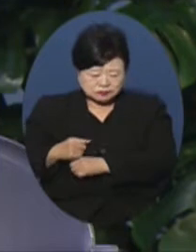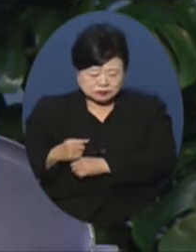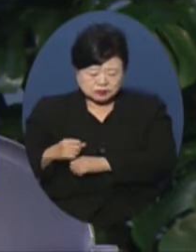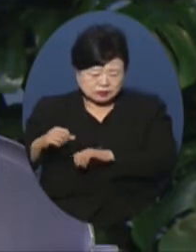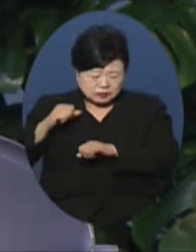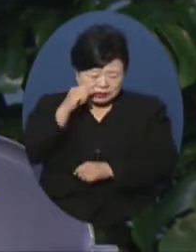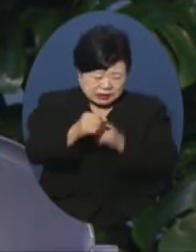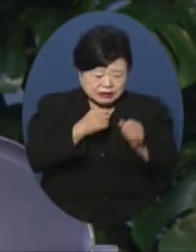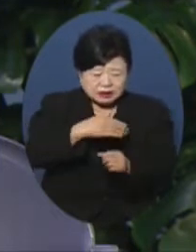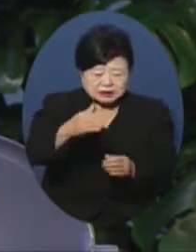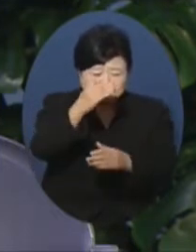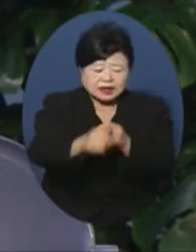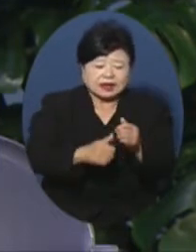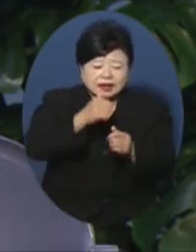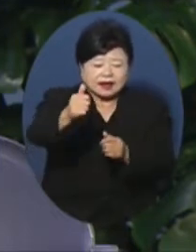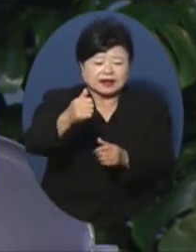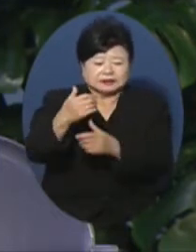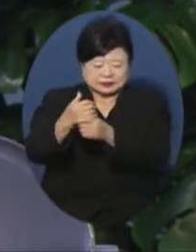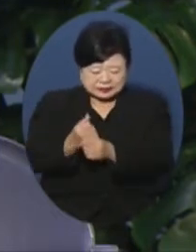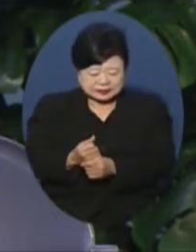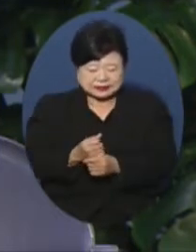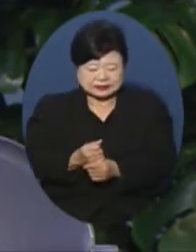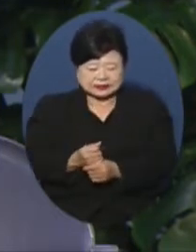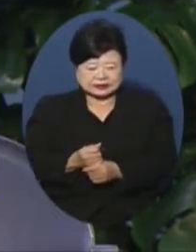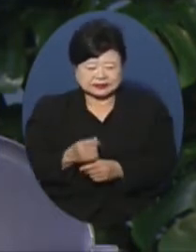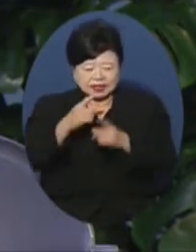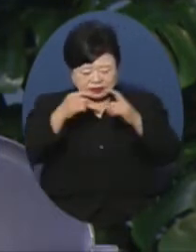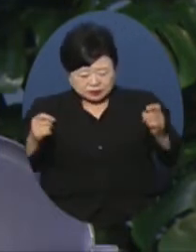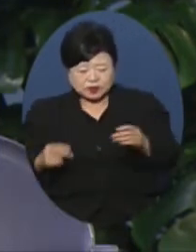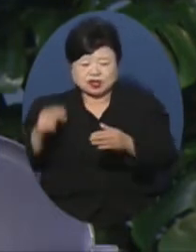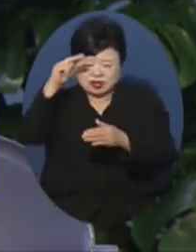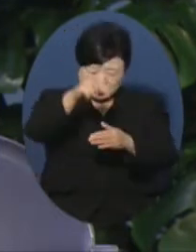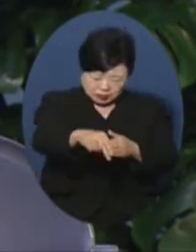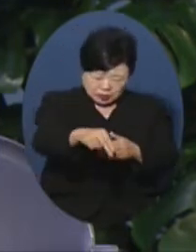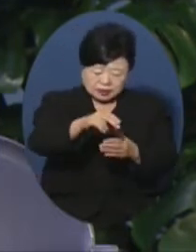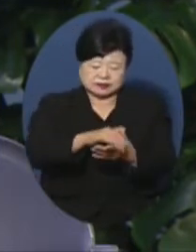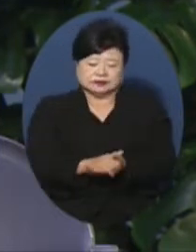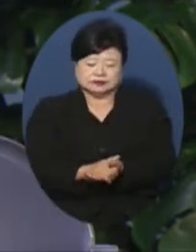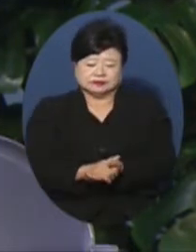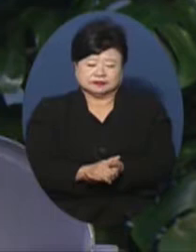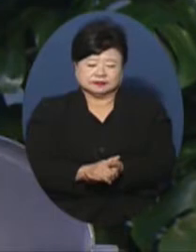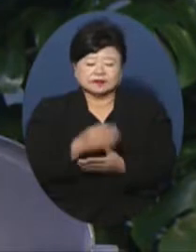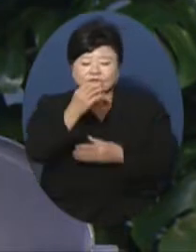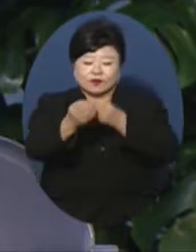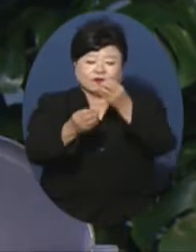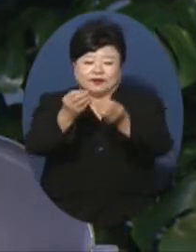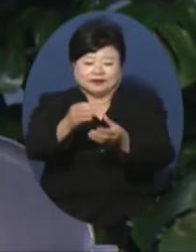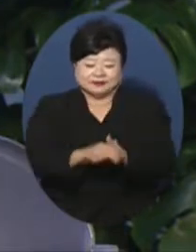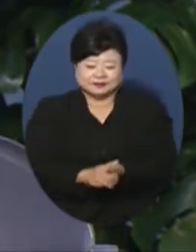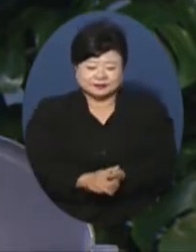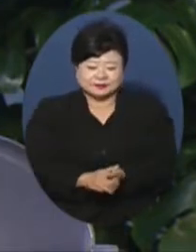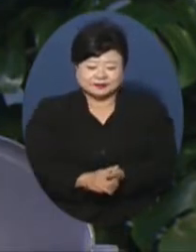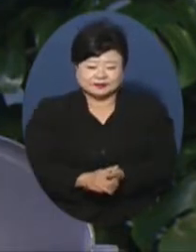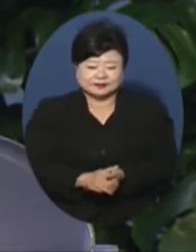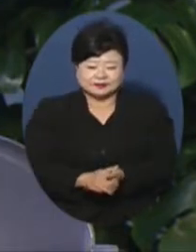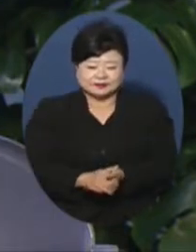적진으로 달리며 내 하나님을 의지하고 성벽을 뛰어넘나이다라고 고백하고 있습니다.